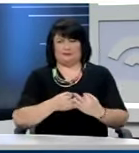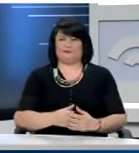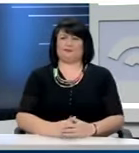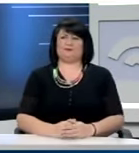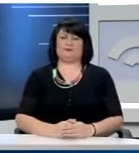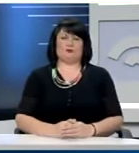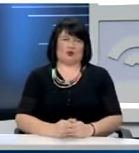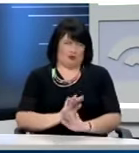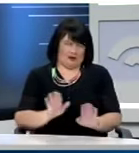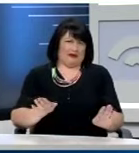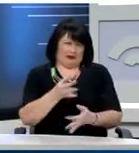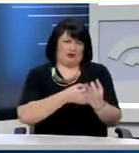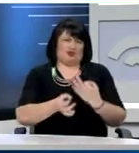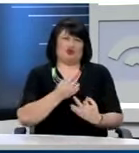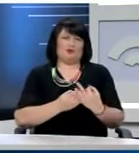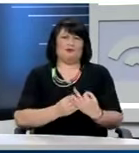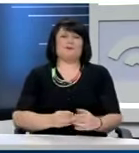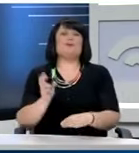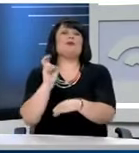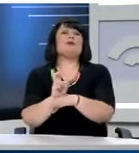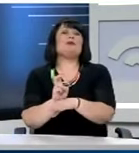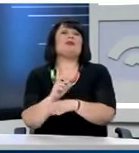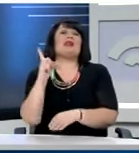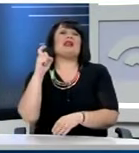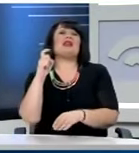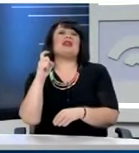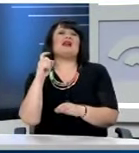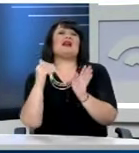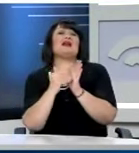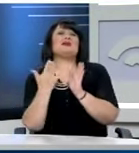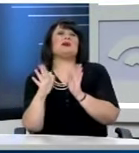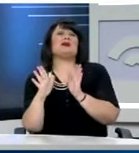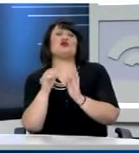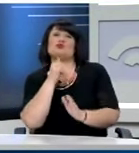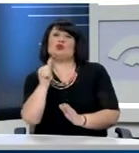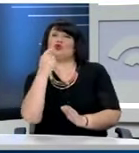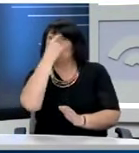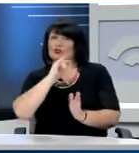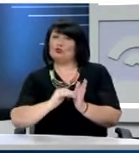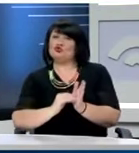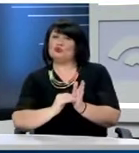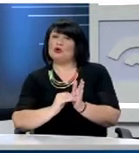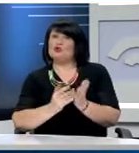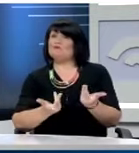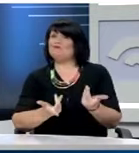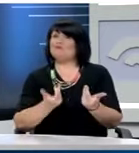στο κλείσιμό σας, δεν σας άκουσα να λέτε τίποτα για τις υπόλοιπες 10.500 προσλήψεις μόνιμου προσωπικού στα σχολεία.